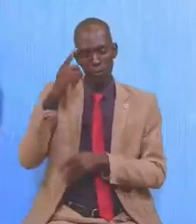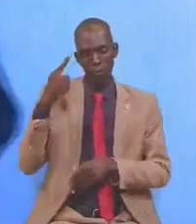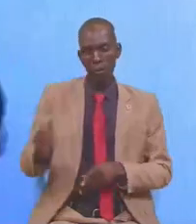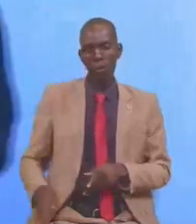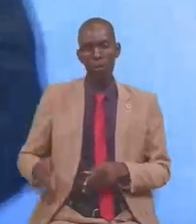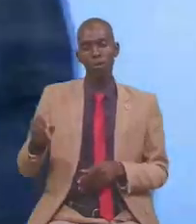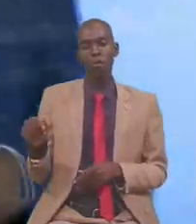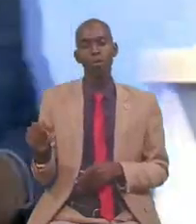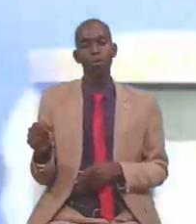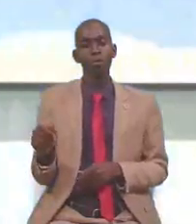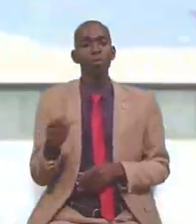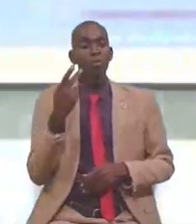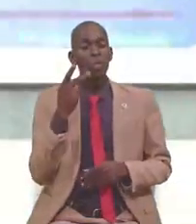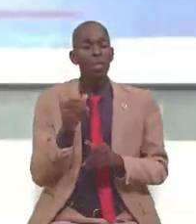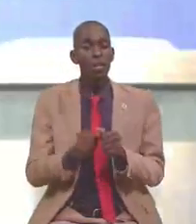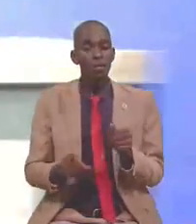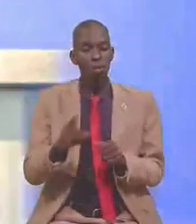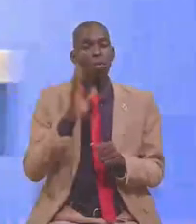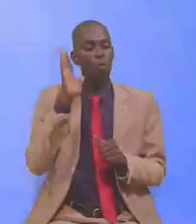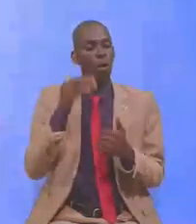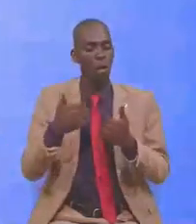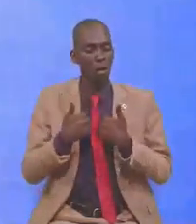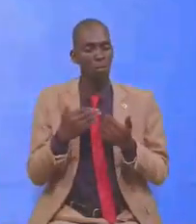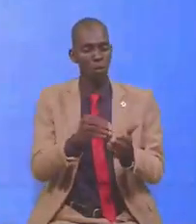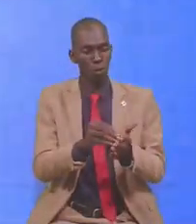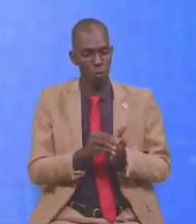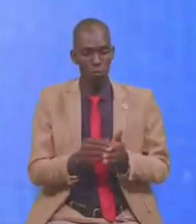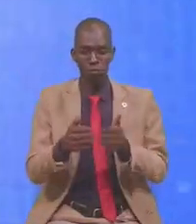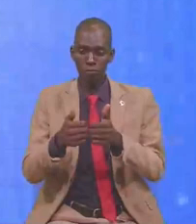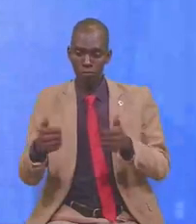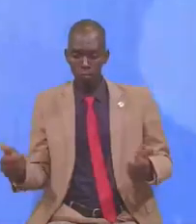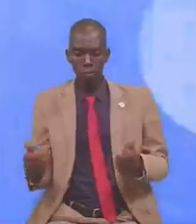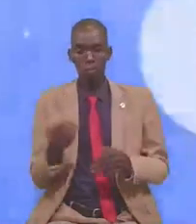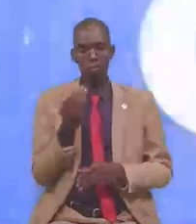Chacun aura sa portion. Chacun